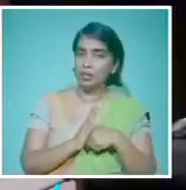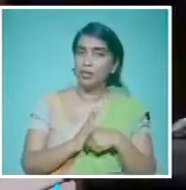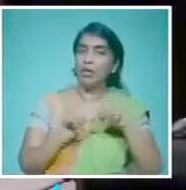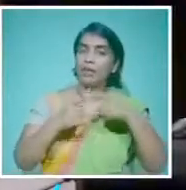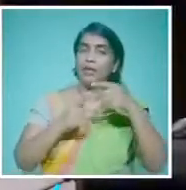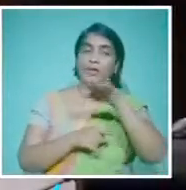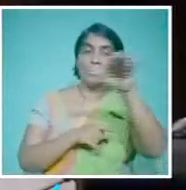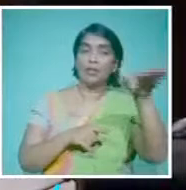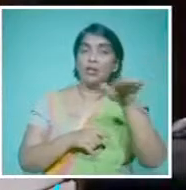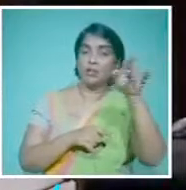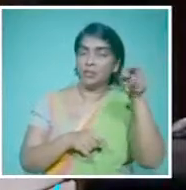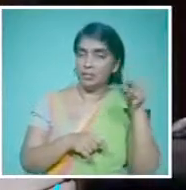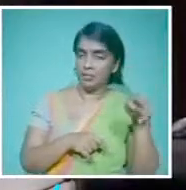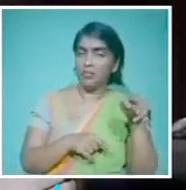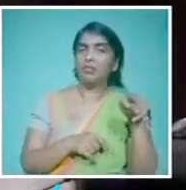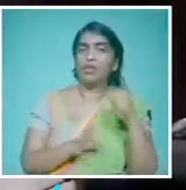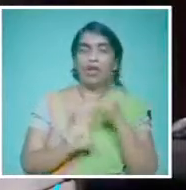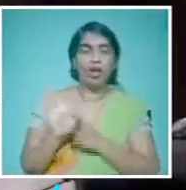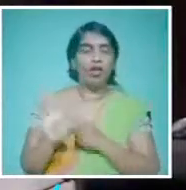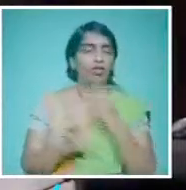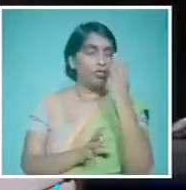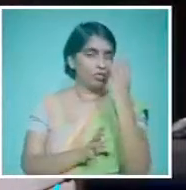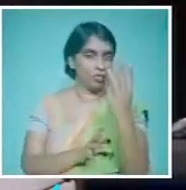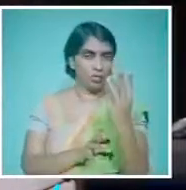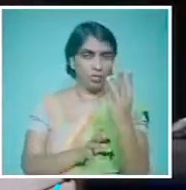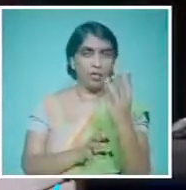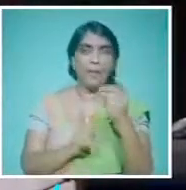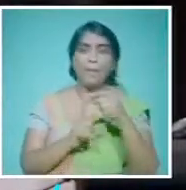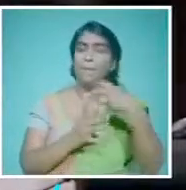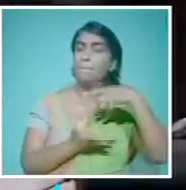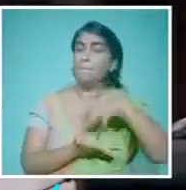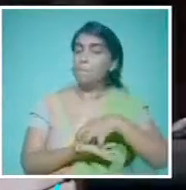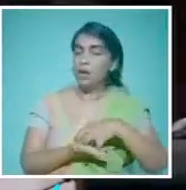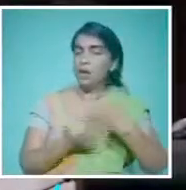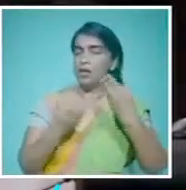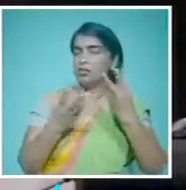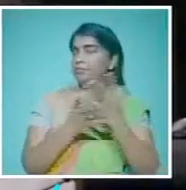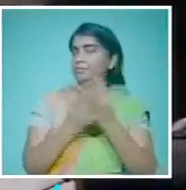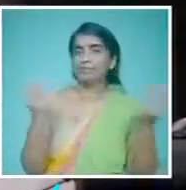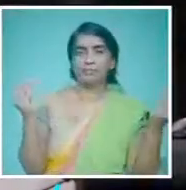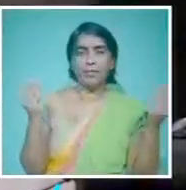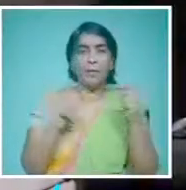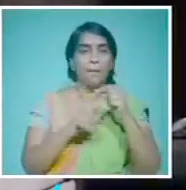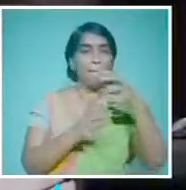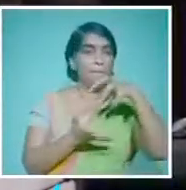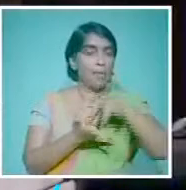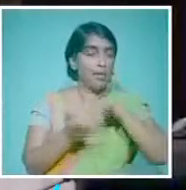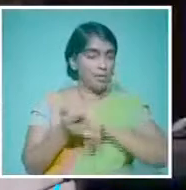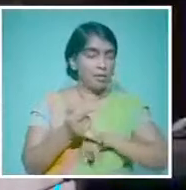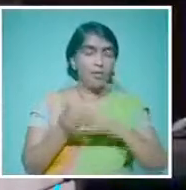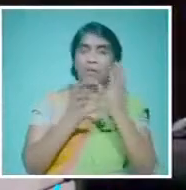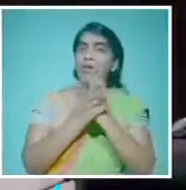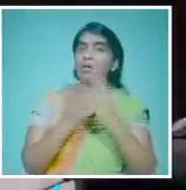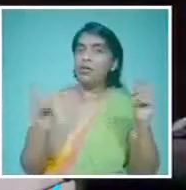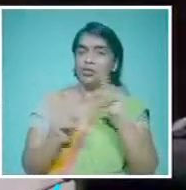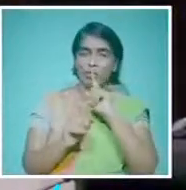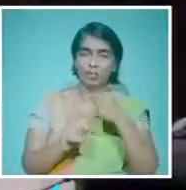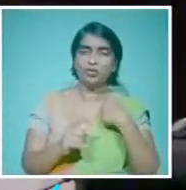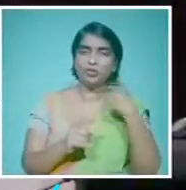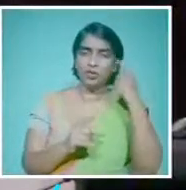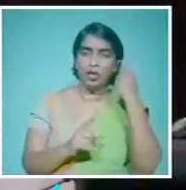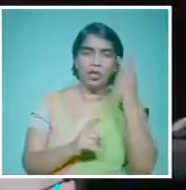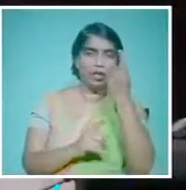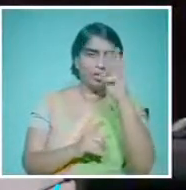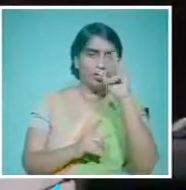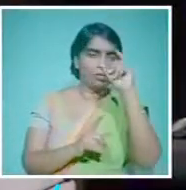අනිකුත් ප්‍රදේශවලට අවුරුදු 3ක් පළාත් සභාව අහෝසි පළාත් සභාව අහෝසි කියලා කියන්නේ අපි දන්නෝ මේ 13